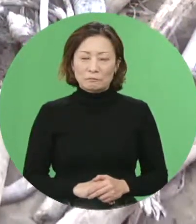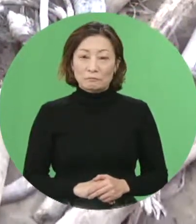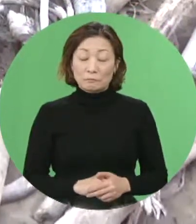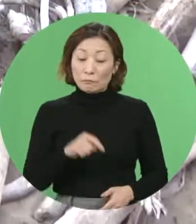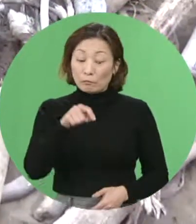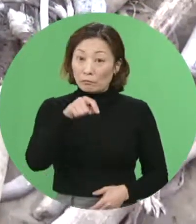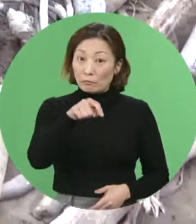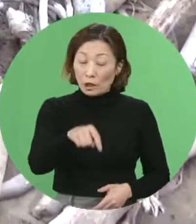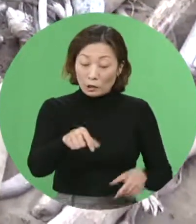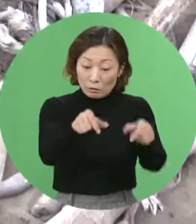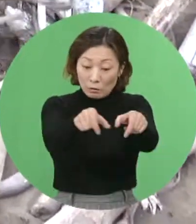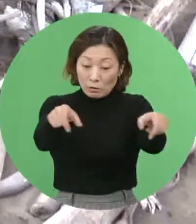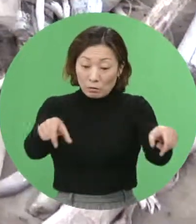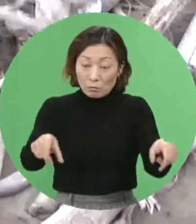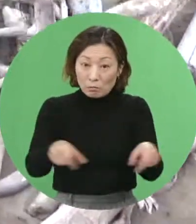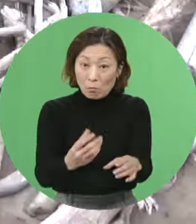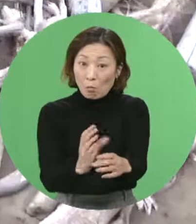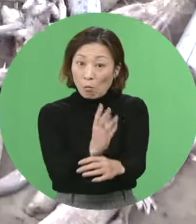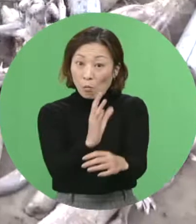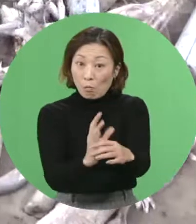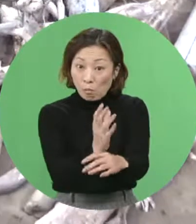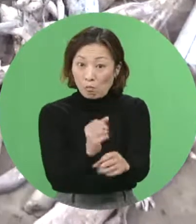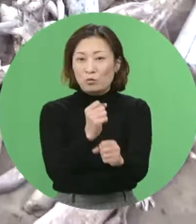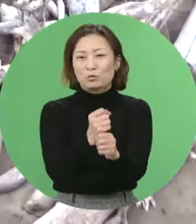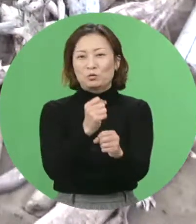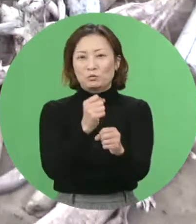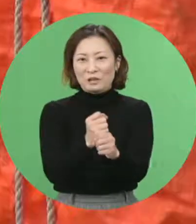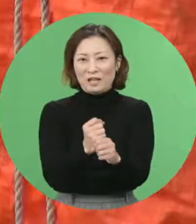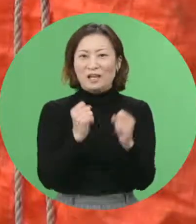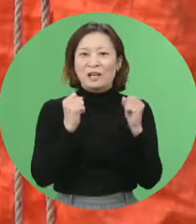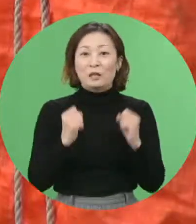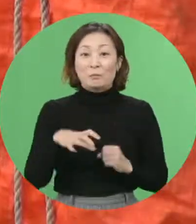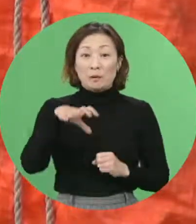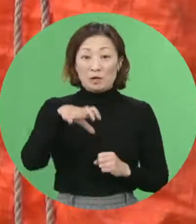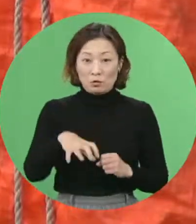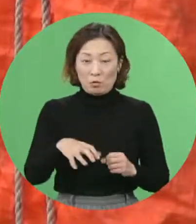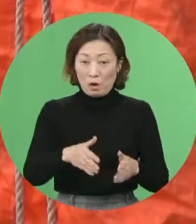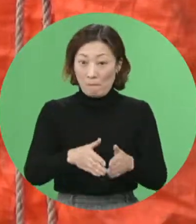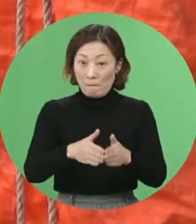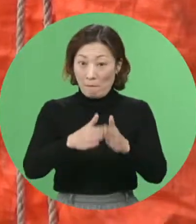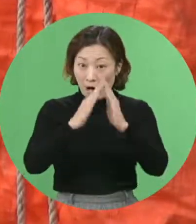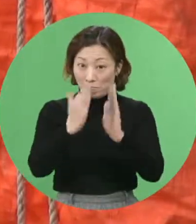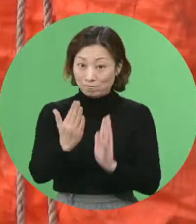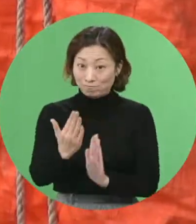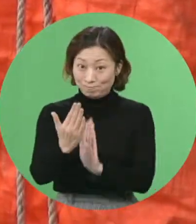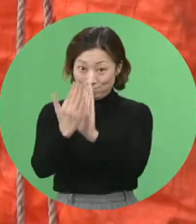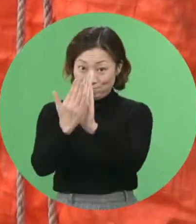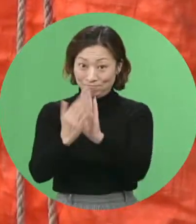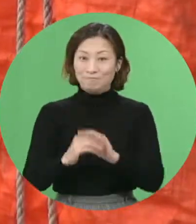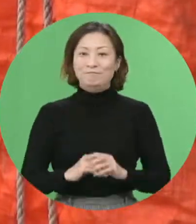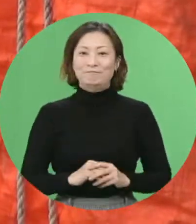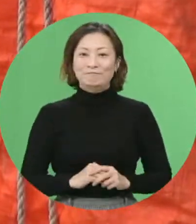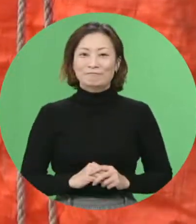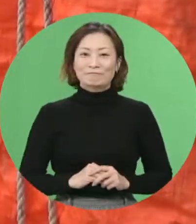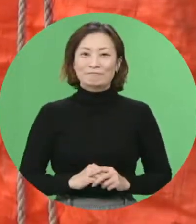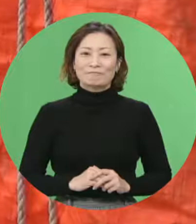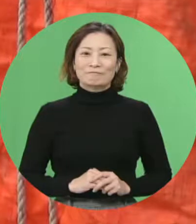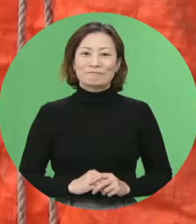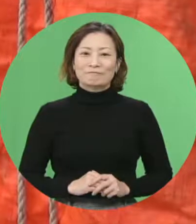また中にはいろりも設けられ、居場所が完成しつつあります。